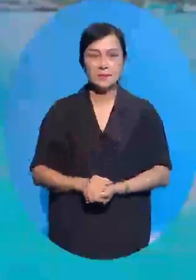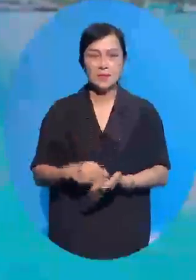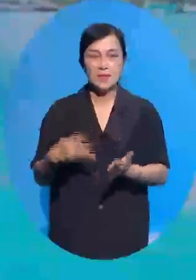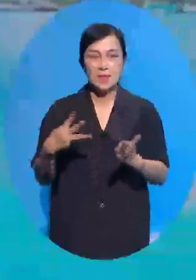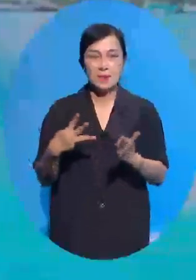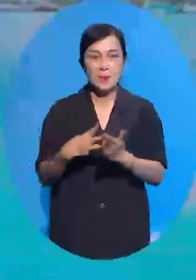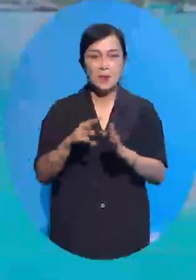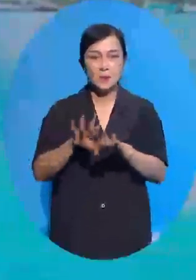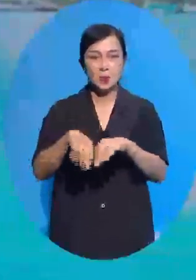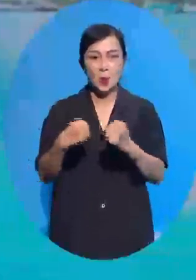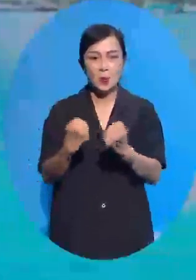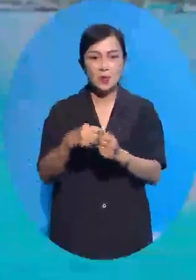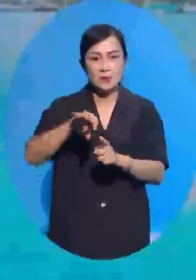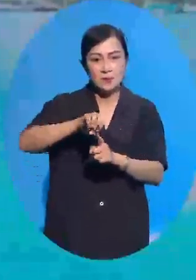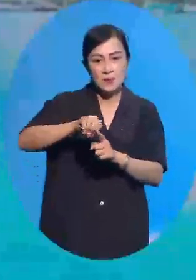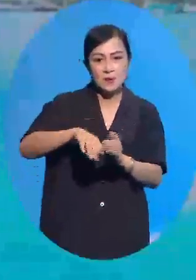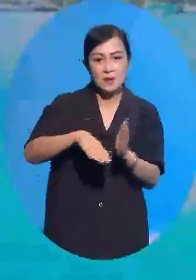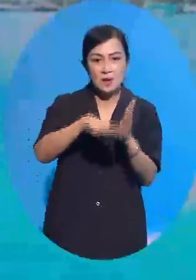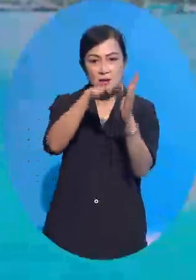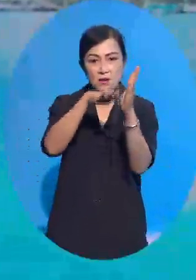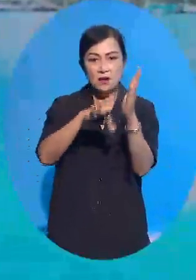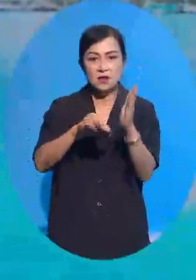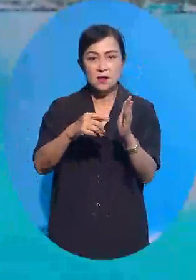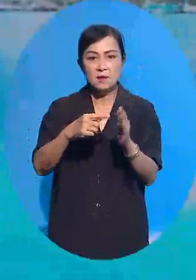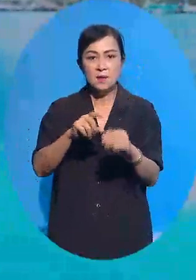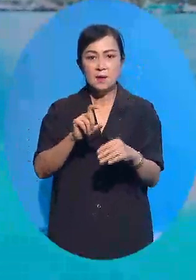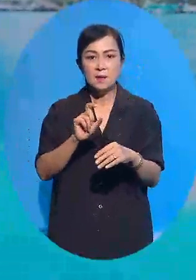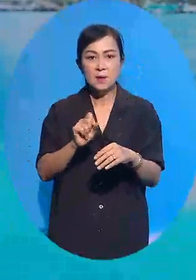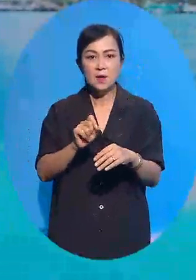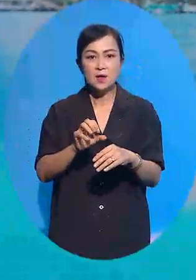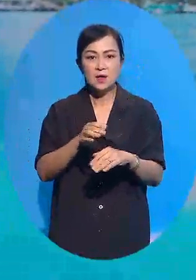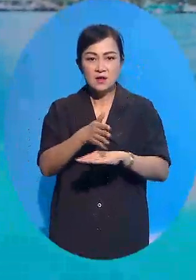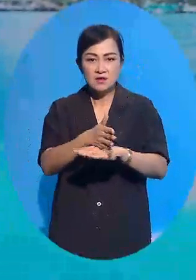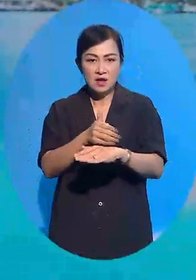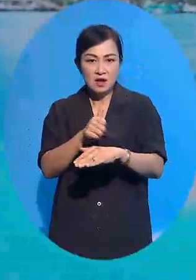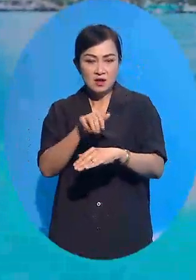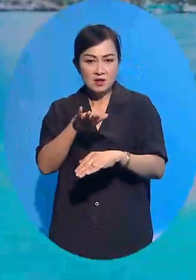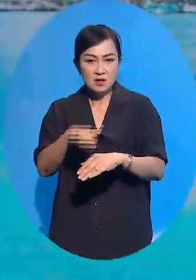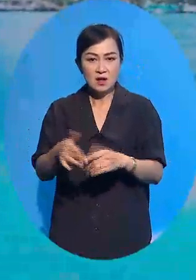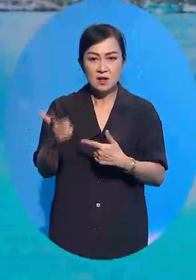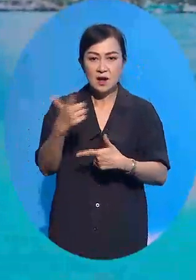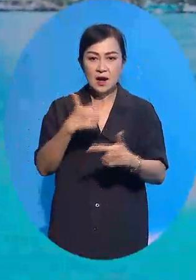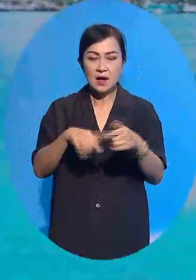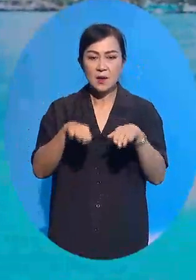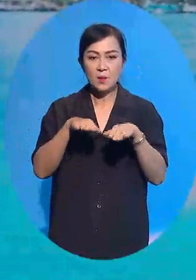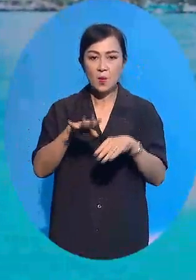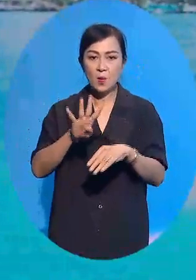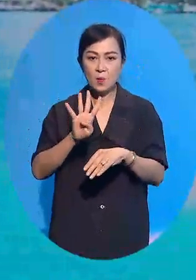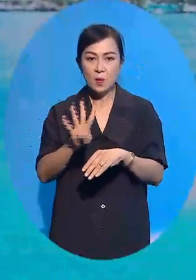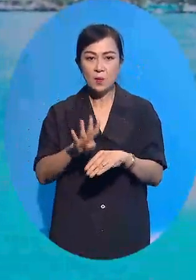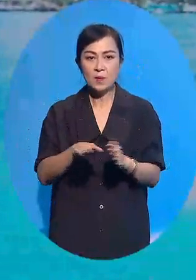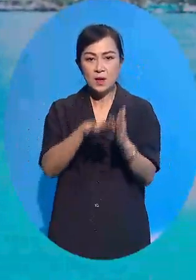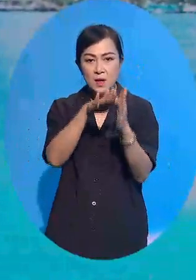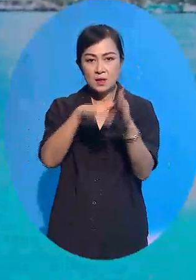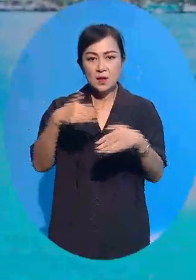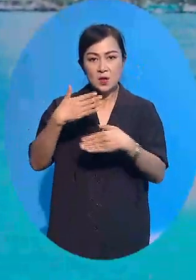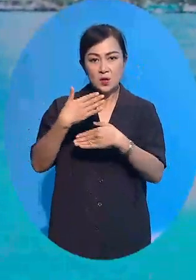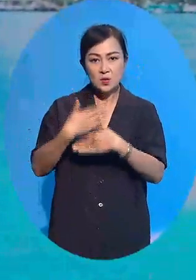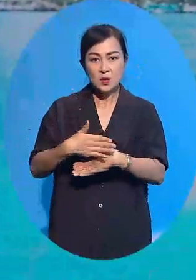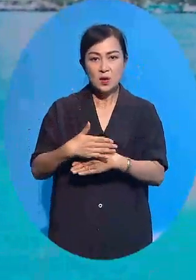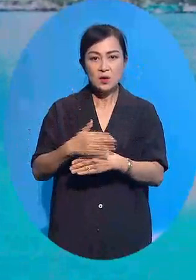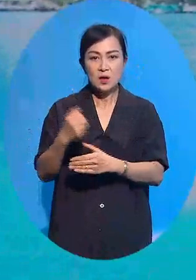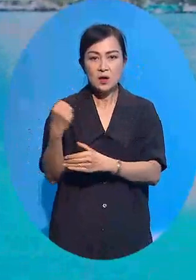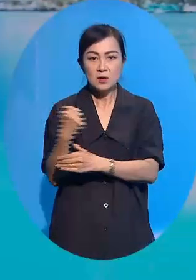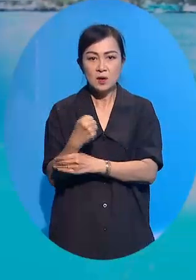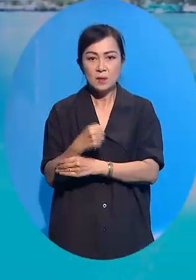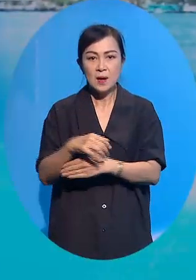Trải qua 3 mùa được tổ chức và phát sóng, chương trình Super Ten siêu tài năng nhí chính thức quay trở lại với mùa 4. Đây là chương trình truyền hình thực tế quy